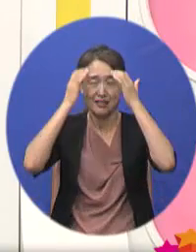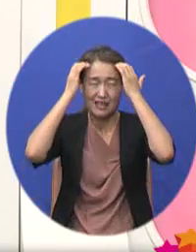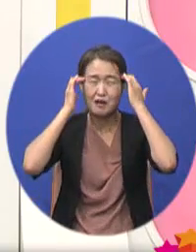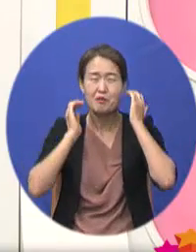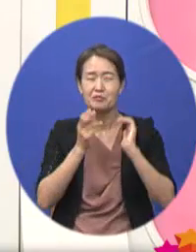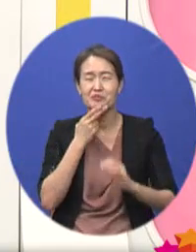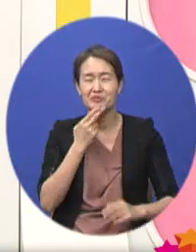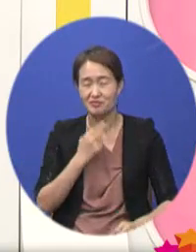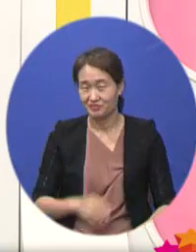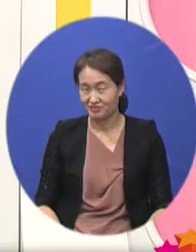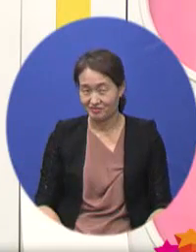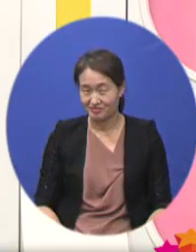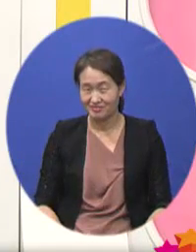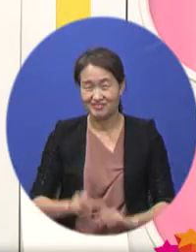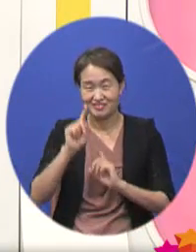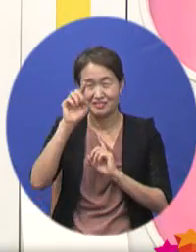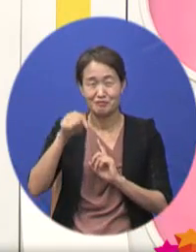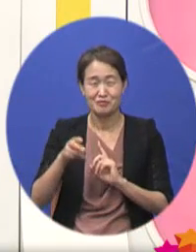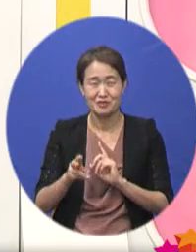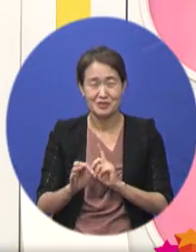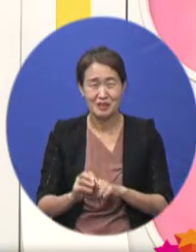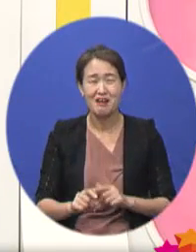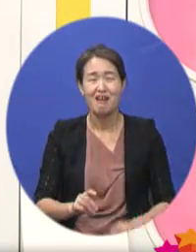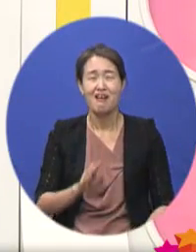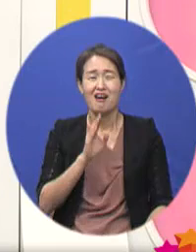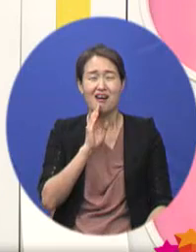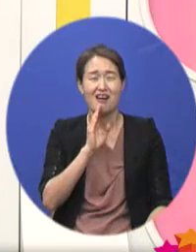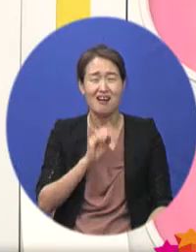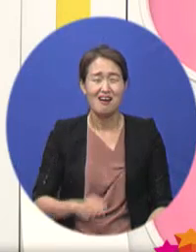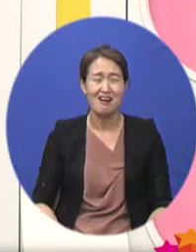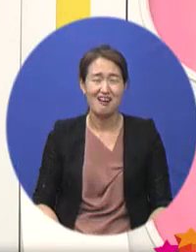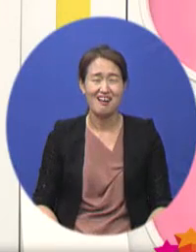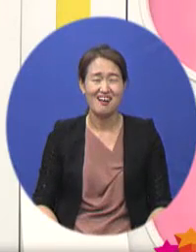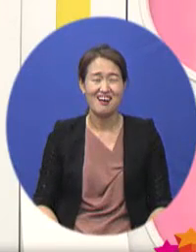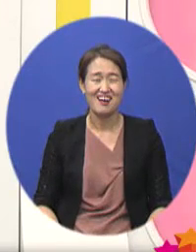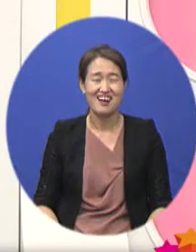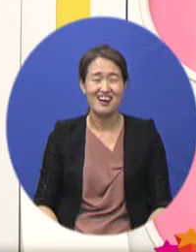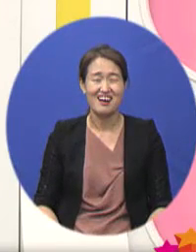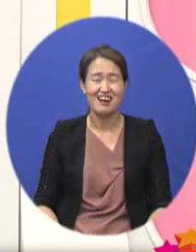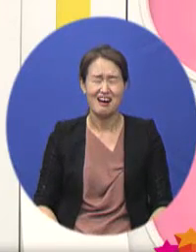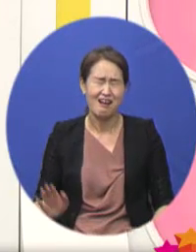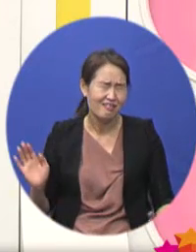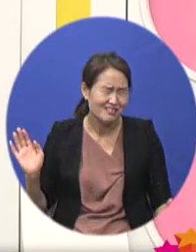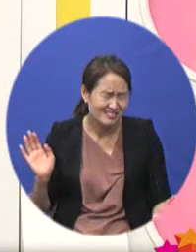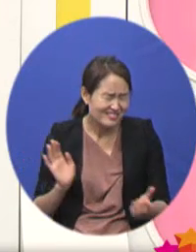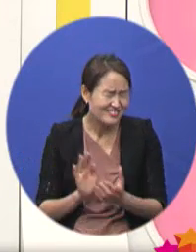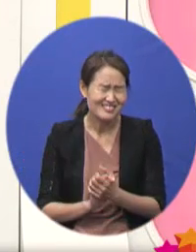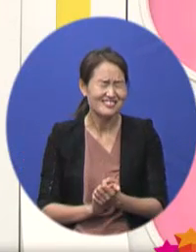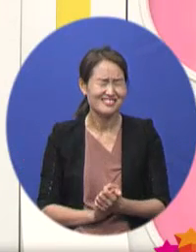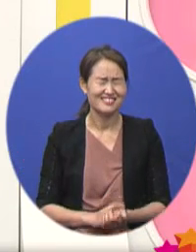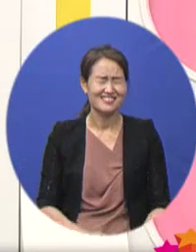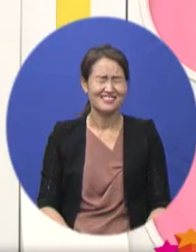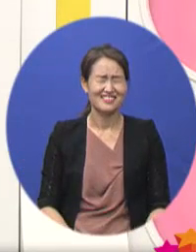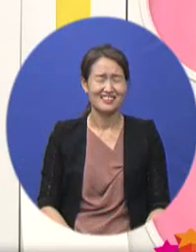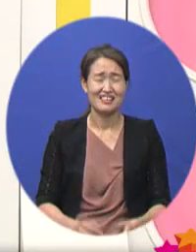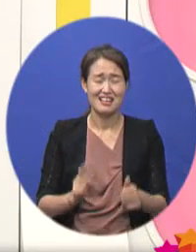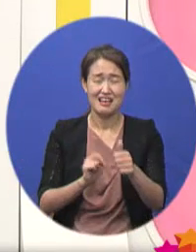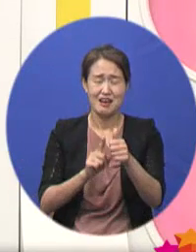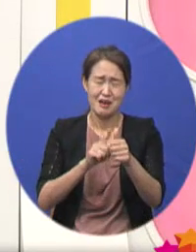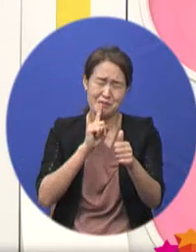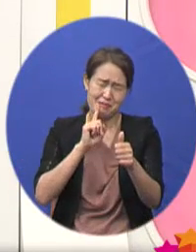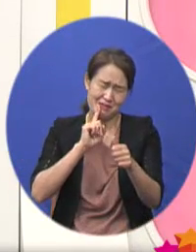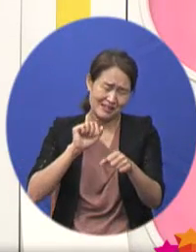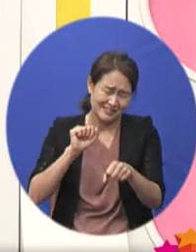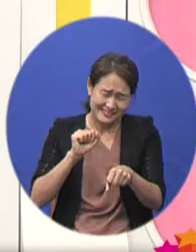흘리고. 이부영 씨는 말씀 말 들어보세요. 네. 어째 그렇게 이부영 씨는 그때 말을